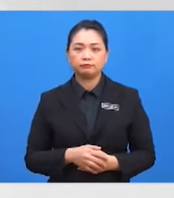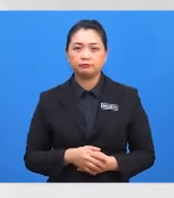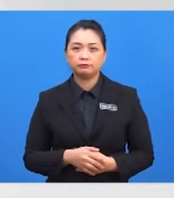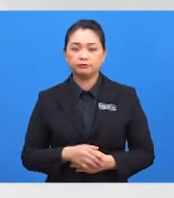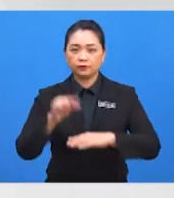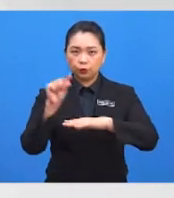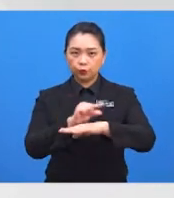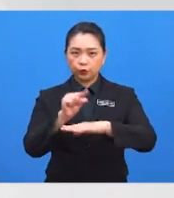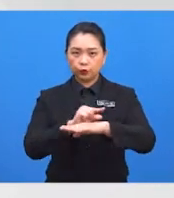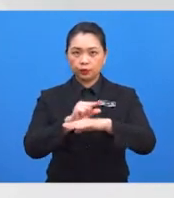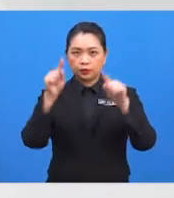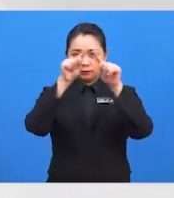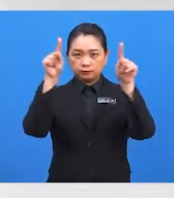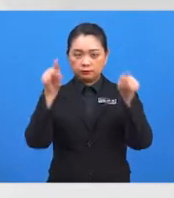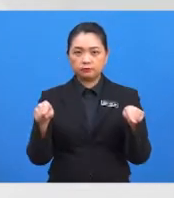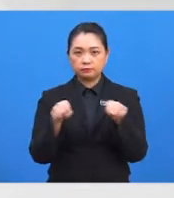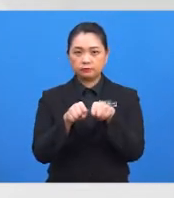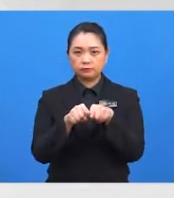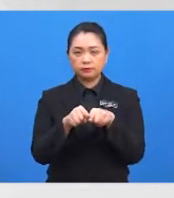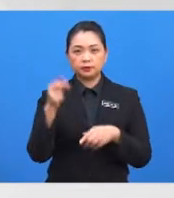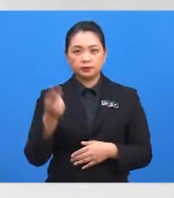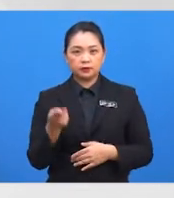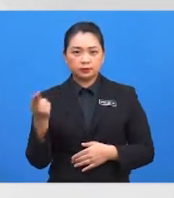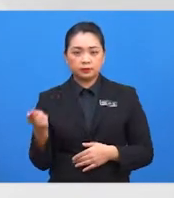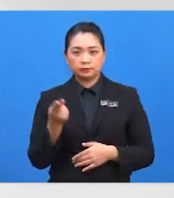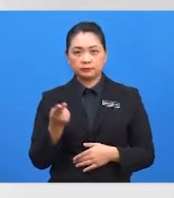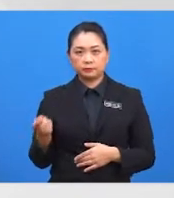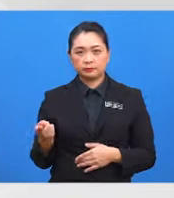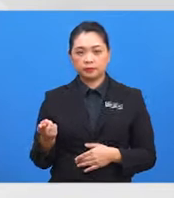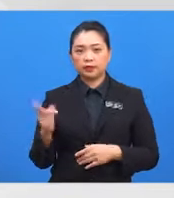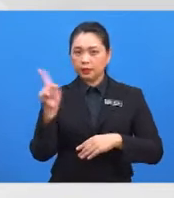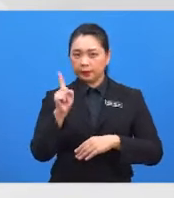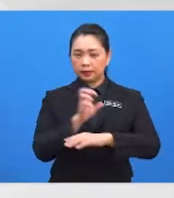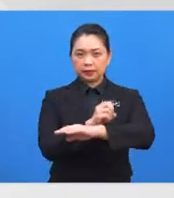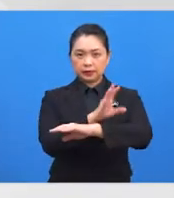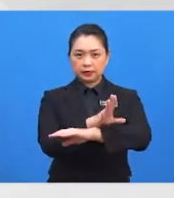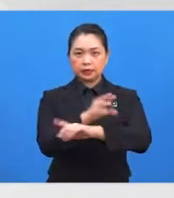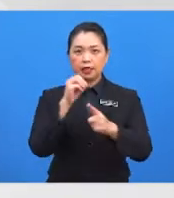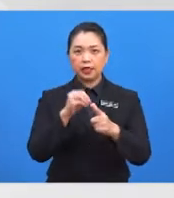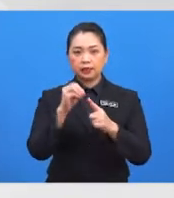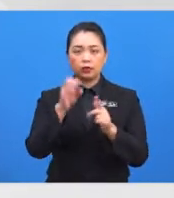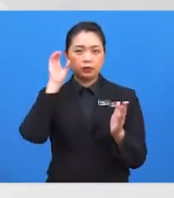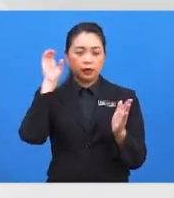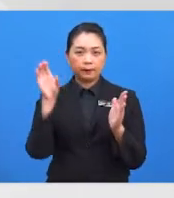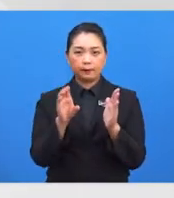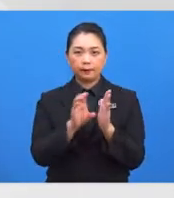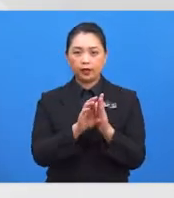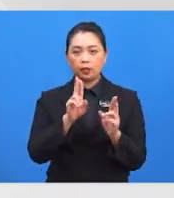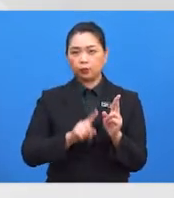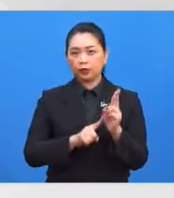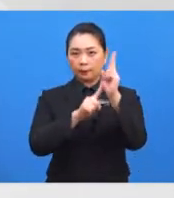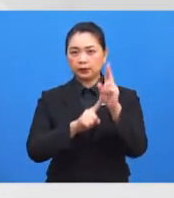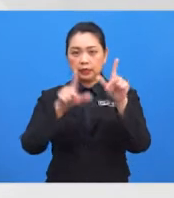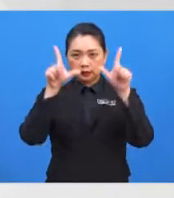bingkai sebagai unsur utama desain ini, di mana pesan atau gambar utama diletakkan di